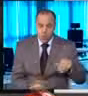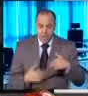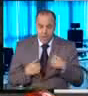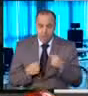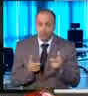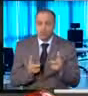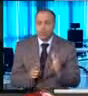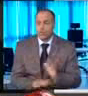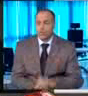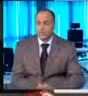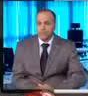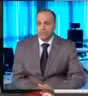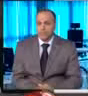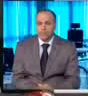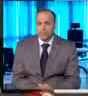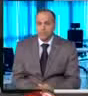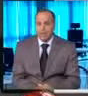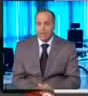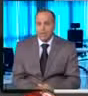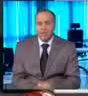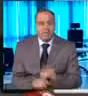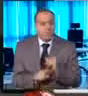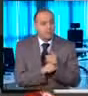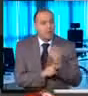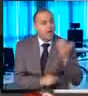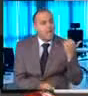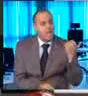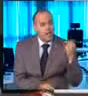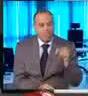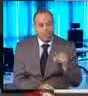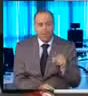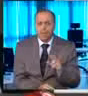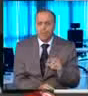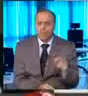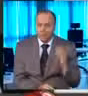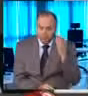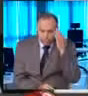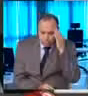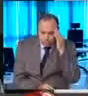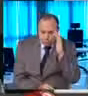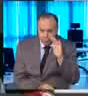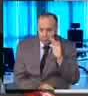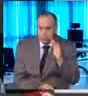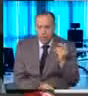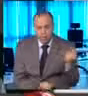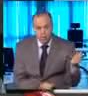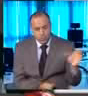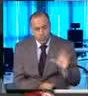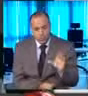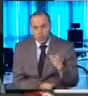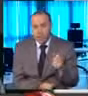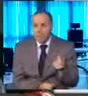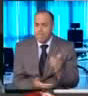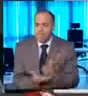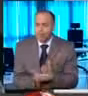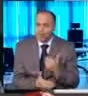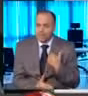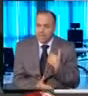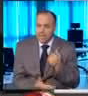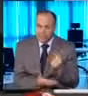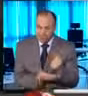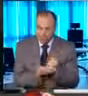فرصة، ولو أنا هي اليوم معناها كيف الملتقيات اللي حضرناهم الكل هي تعريف بالتمويل كيفاش يكون تاع المشاريع، التشجيع